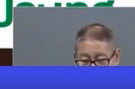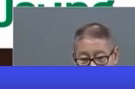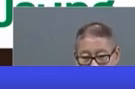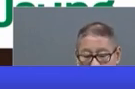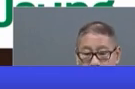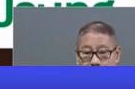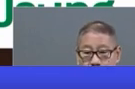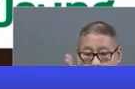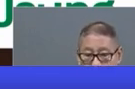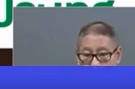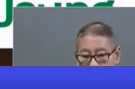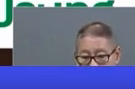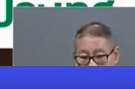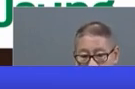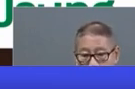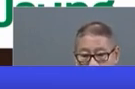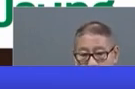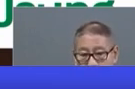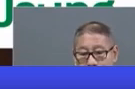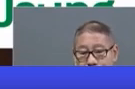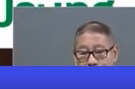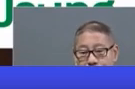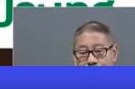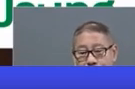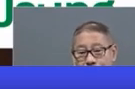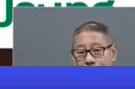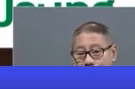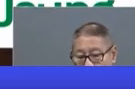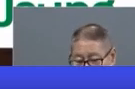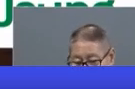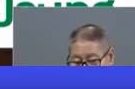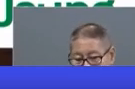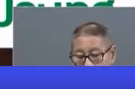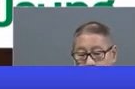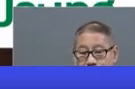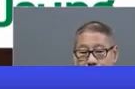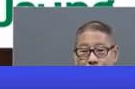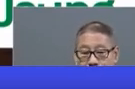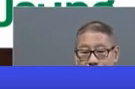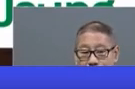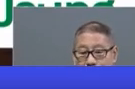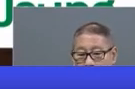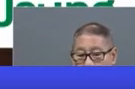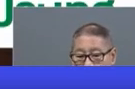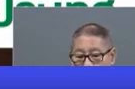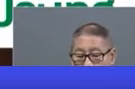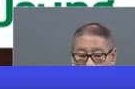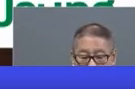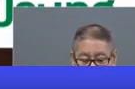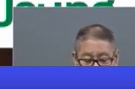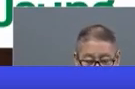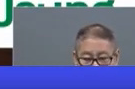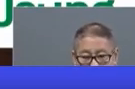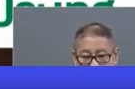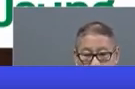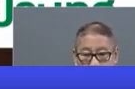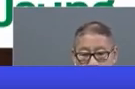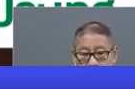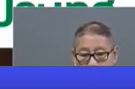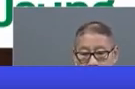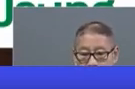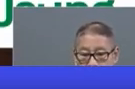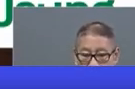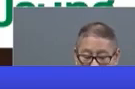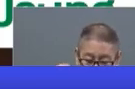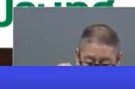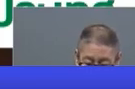ที่ 22กันยายนนะคะว่าคุณเนี่ยได้สิทธิ์นี้หรือเปล่านะคะหลังจากนั้นแล้วนะคะจะเปิดให้ผู้ที่ไม่ได้รับสิทธิ์